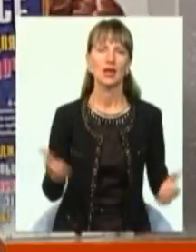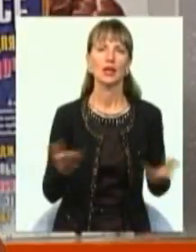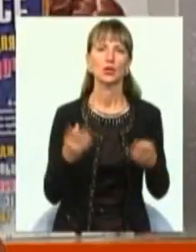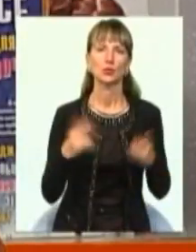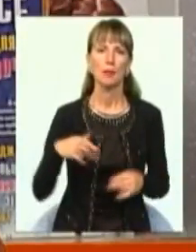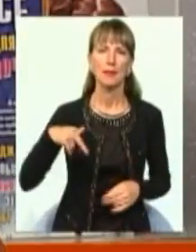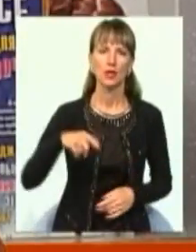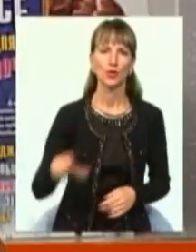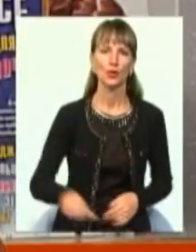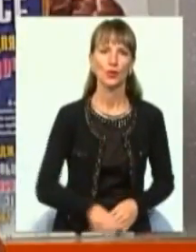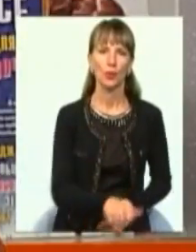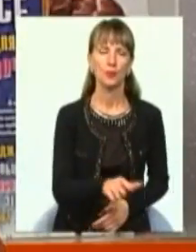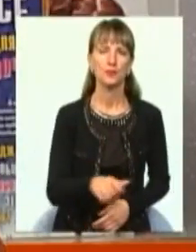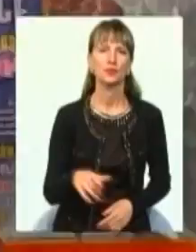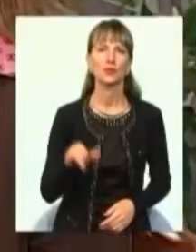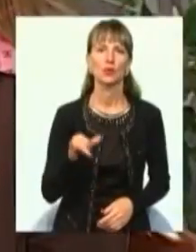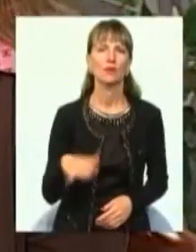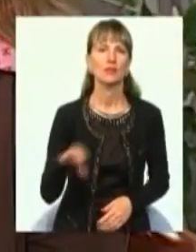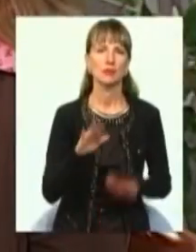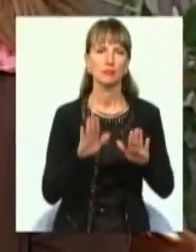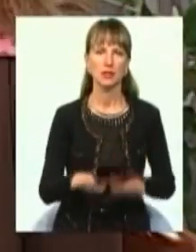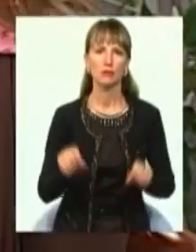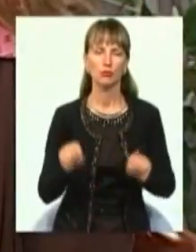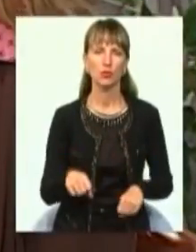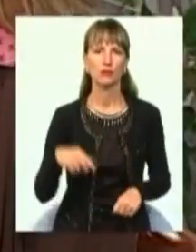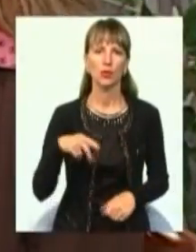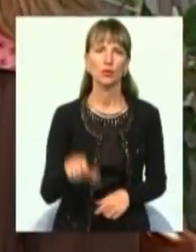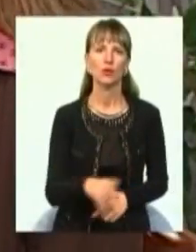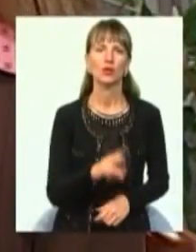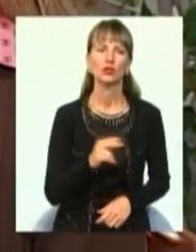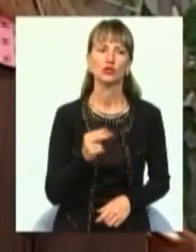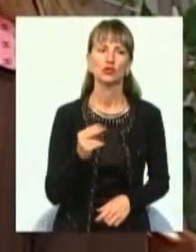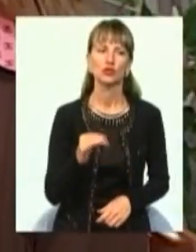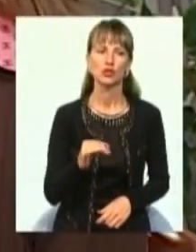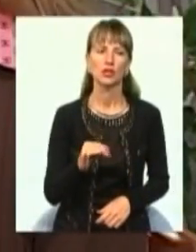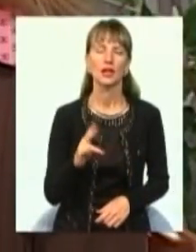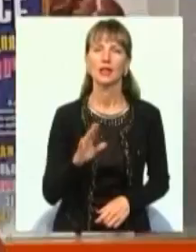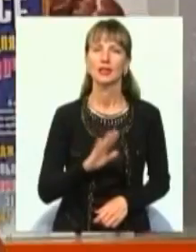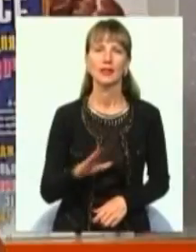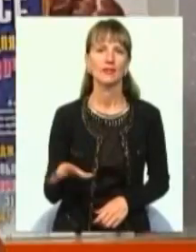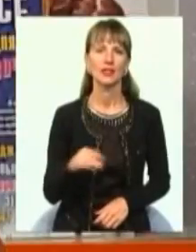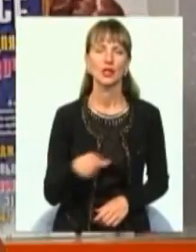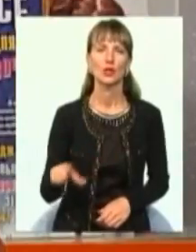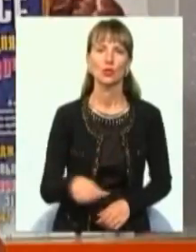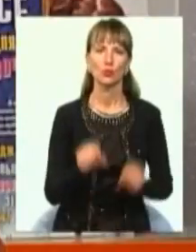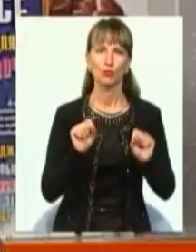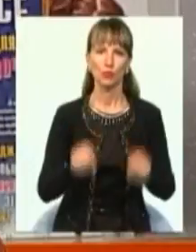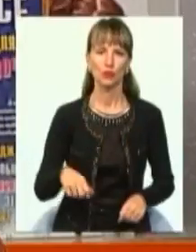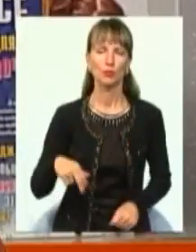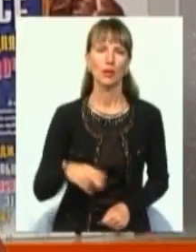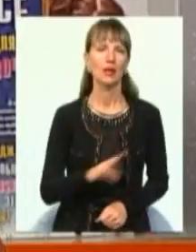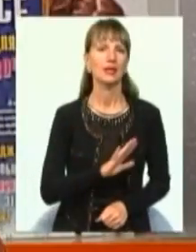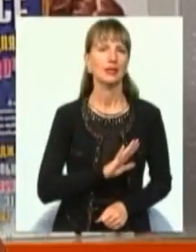переходити дорогу? Чи у всіх місцях можна переходити дорогу, власне кажучи, чи не у всіх? Дорогу можна переходити не